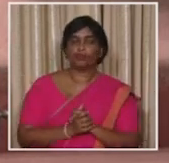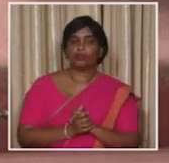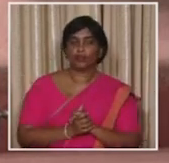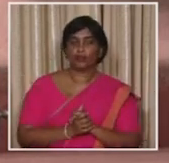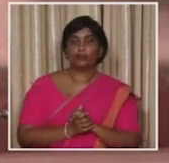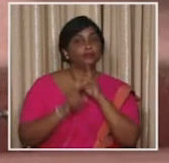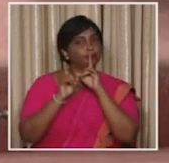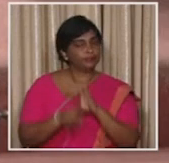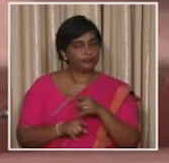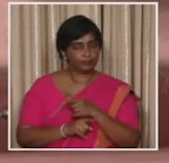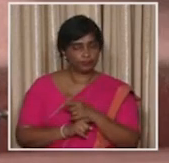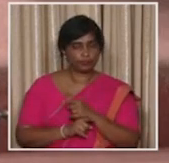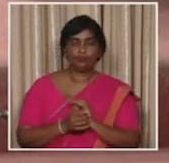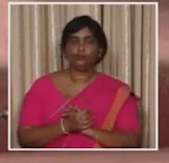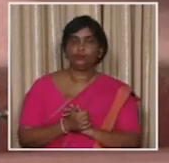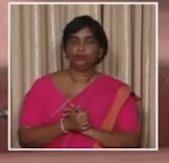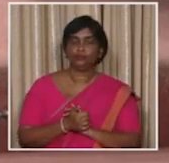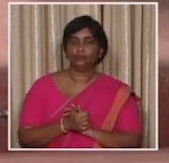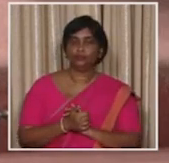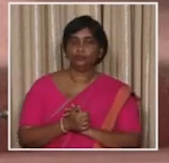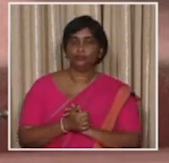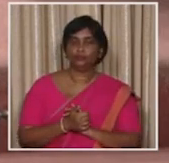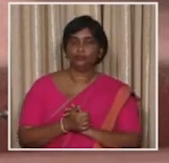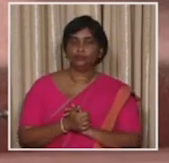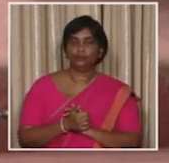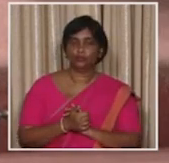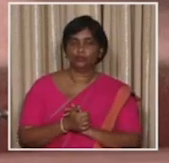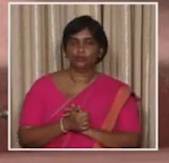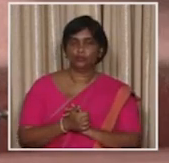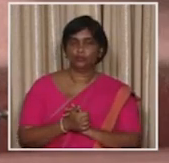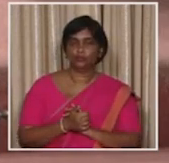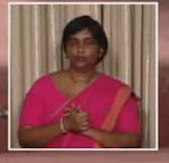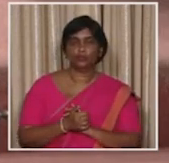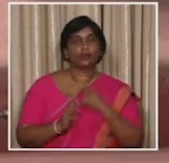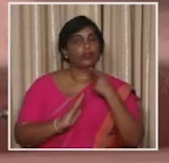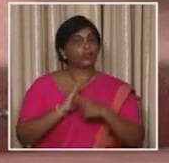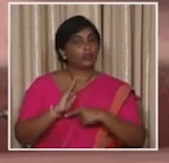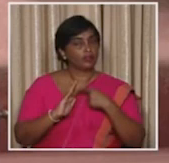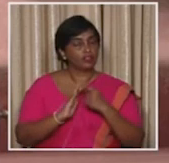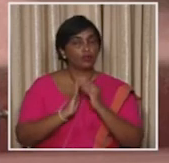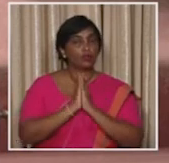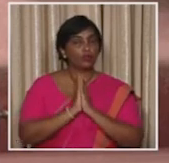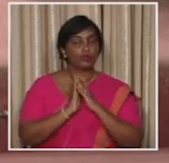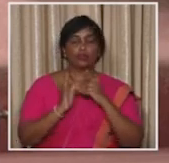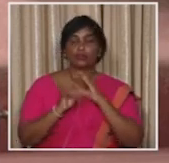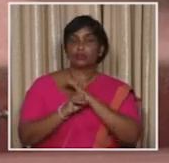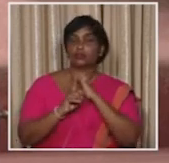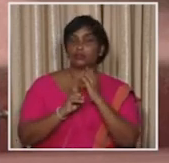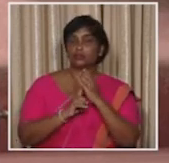அதேபோல் ஒரு இலங்கையை பௌத்த சுற்றுலா மையமாக மாற்ற வேண்டும்